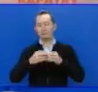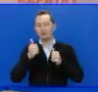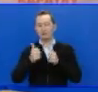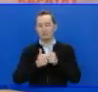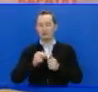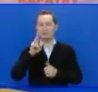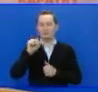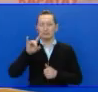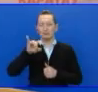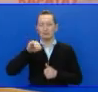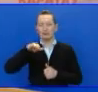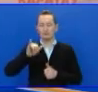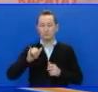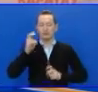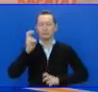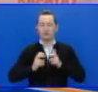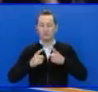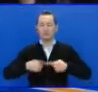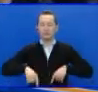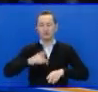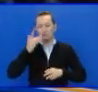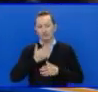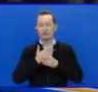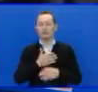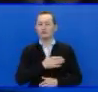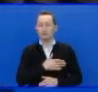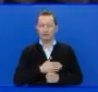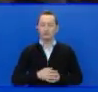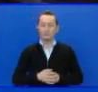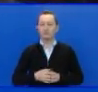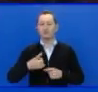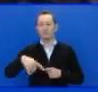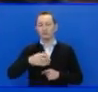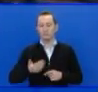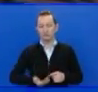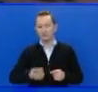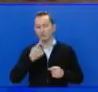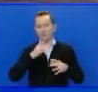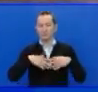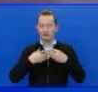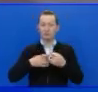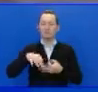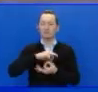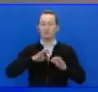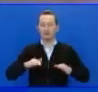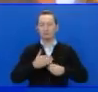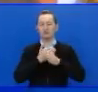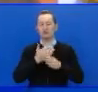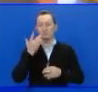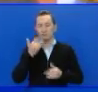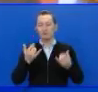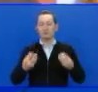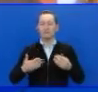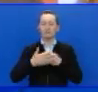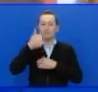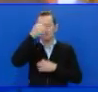қарасты Қаратау жауапкершілігі шектеулі серіктестігі болып табылады. Әлеуметтің әлжуаз тобын қолдауға пейілді серіктестік биылғы жаңа жылда